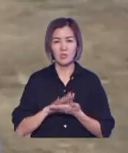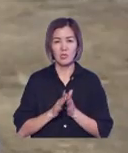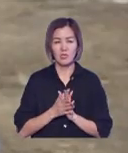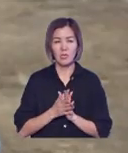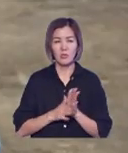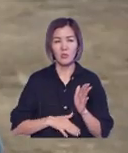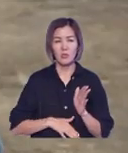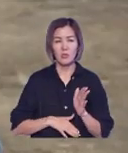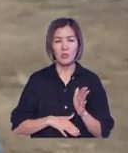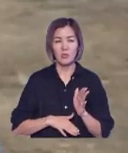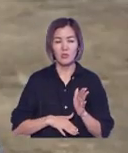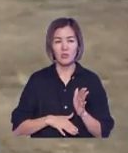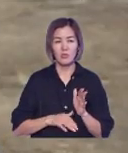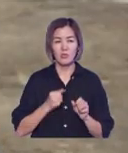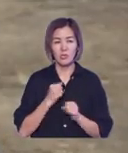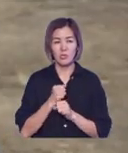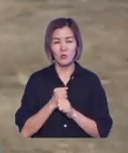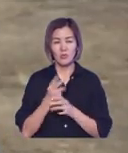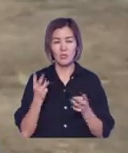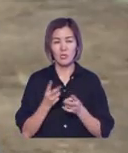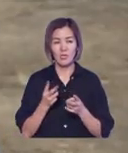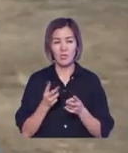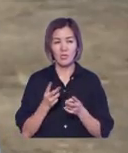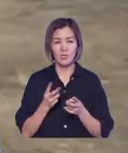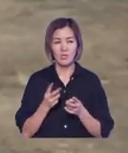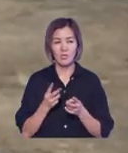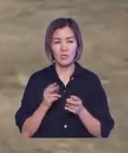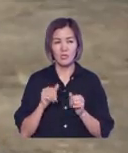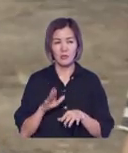жағдайын жасаудың мәселесі туралы көтеріп жатырмыз. Ол да бір оң шешімі болады деп сенеміз.